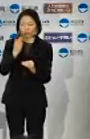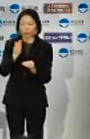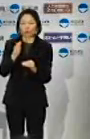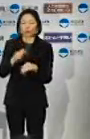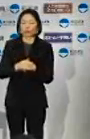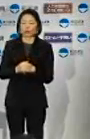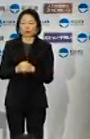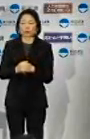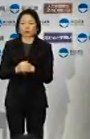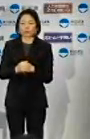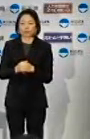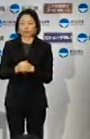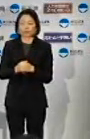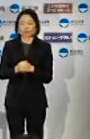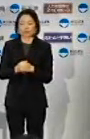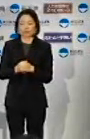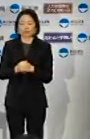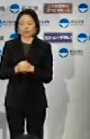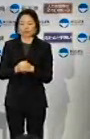少なくとも